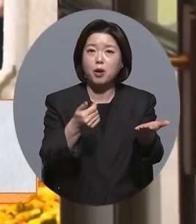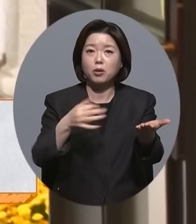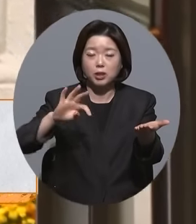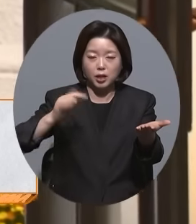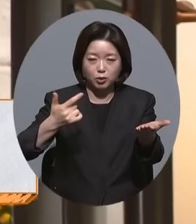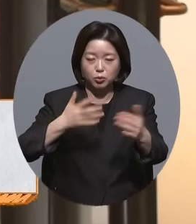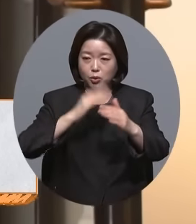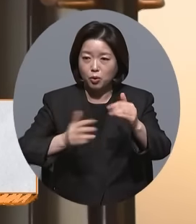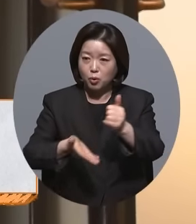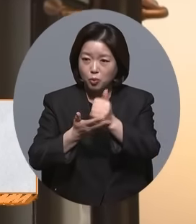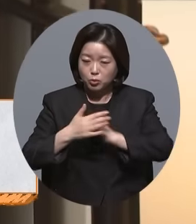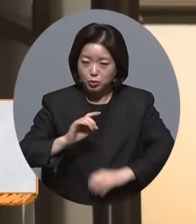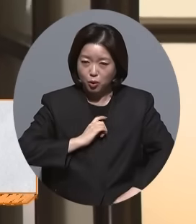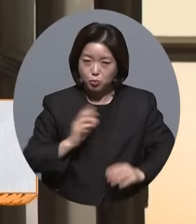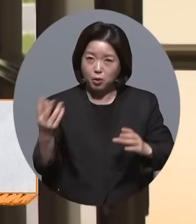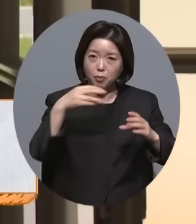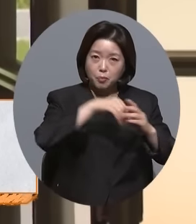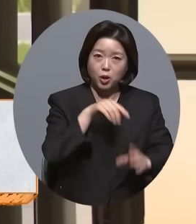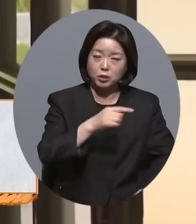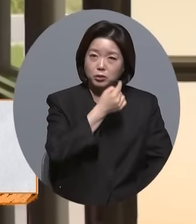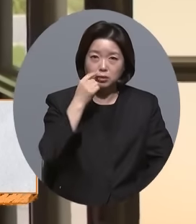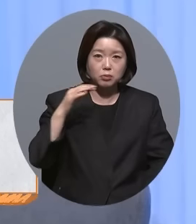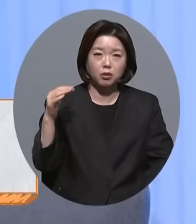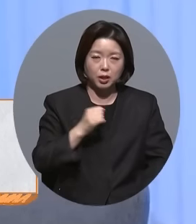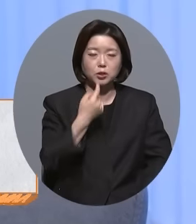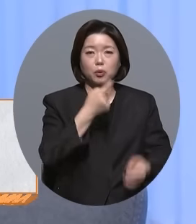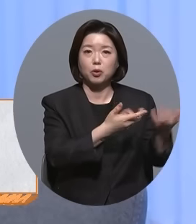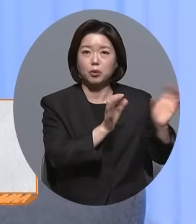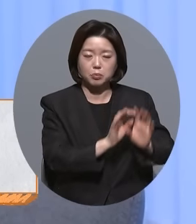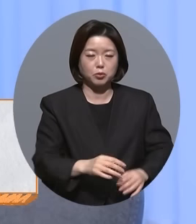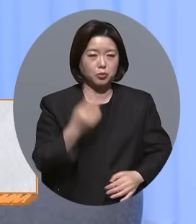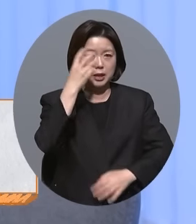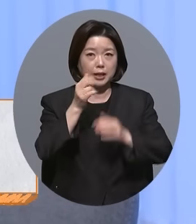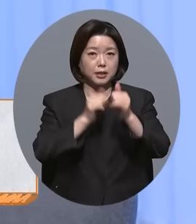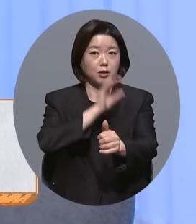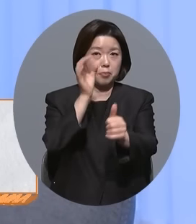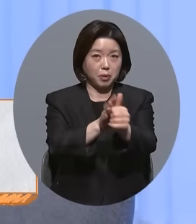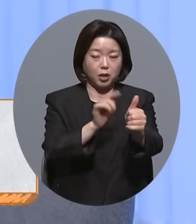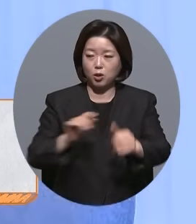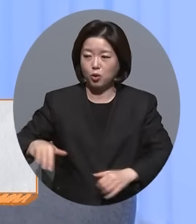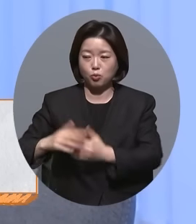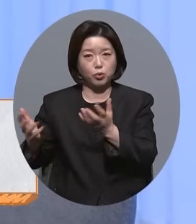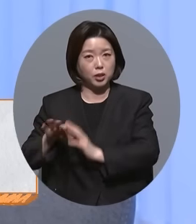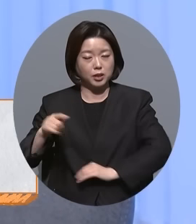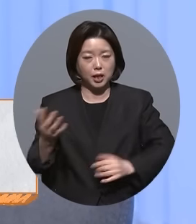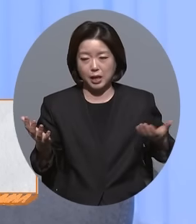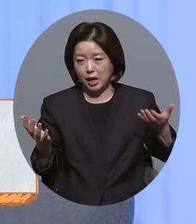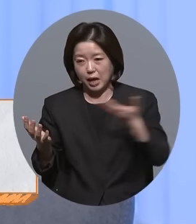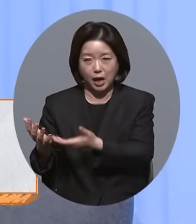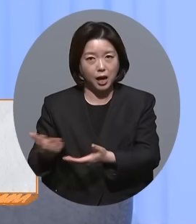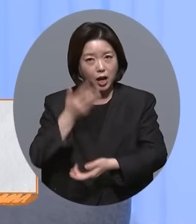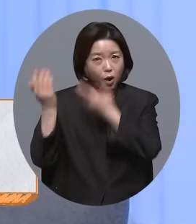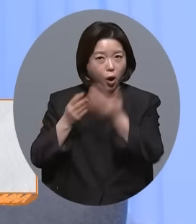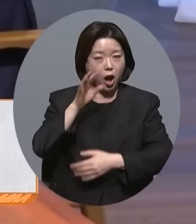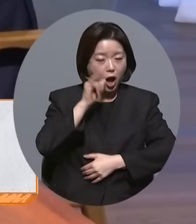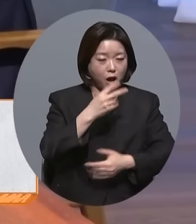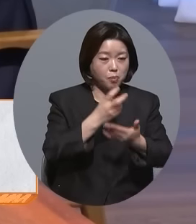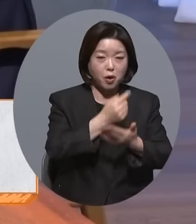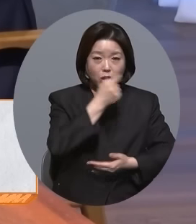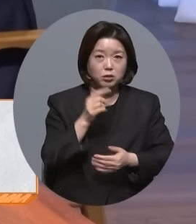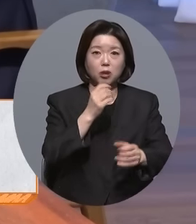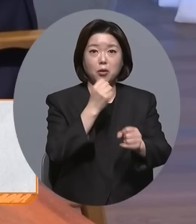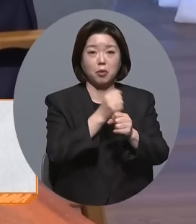의혹을 제기를 하면서 그것을 근거로 민주당이 임명한 특검이 저희 당에 대해서 압수수색을 할 수 있는 그런 법적 근거를